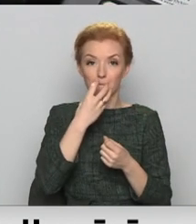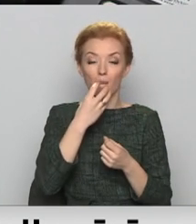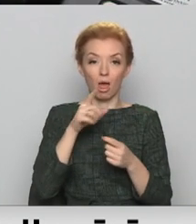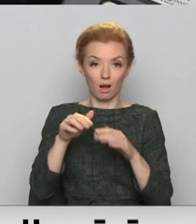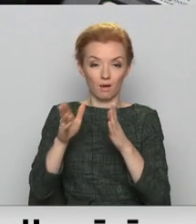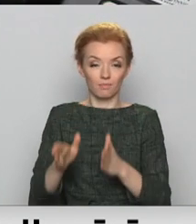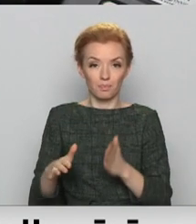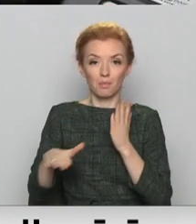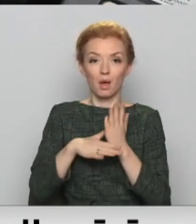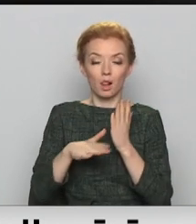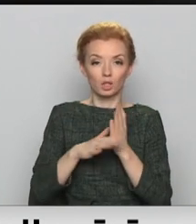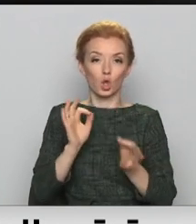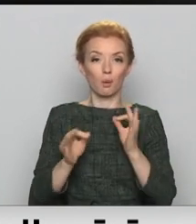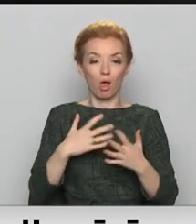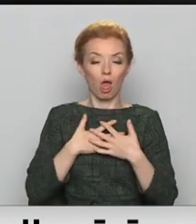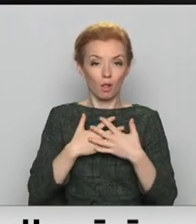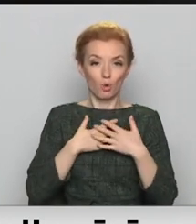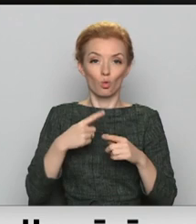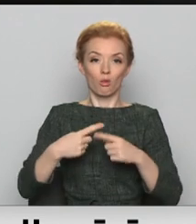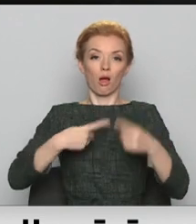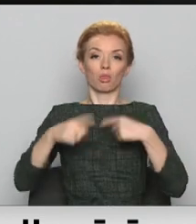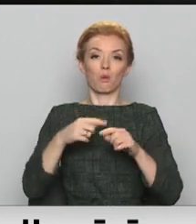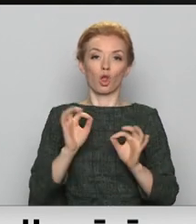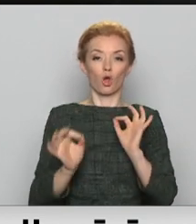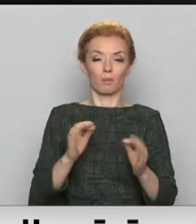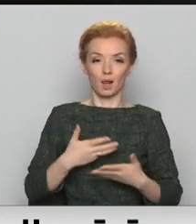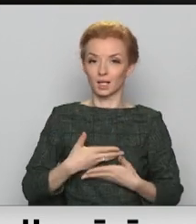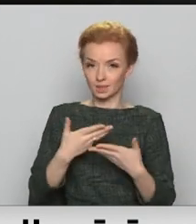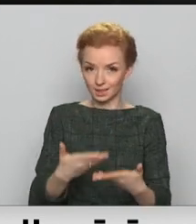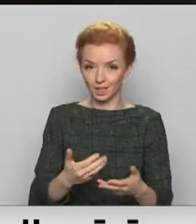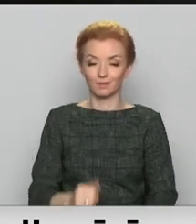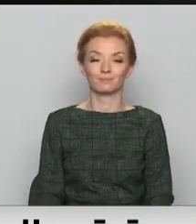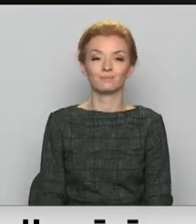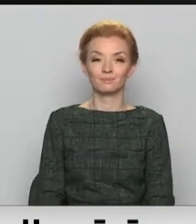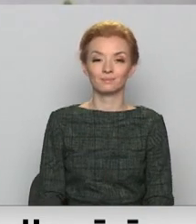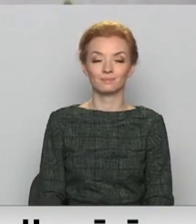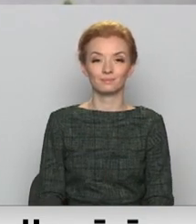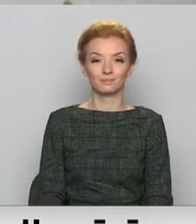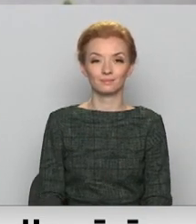normāli elpot un ātrāk atgriezties ierastajā dzīves ritmā. Vita Onstrate, Ingus Graudiņš, Latvijas televīzija.